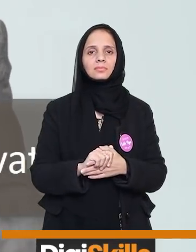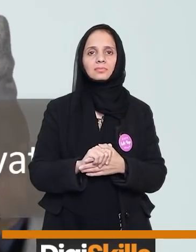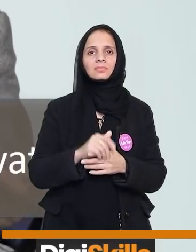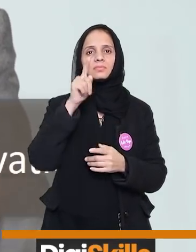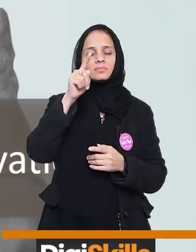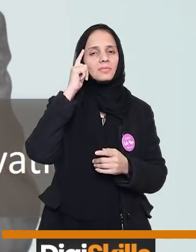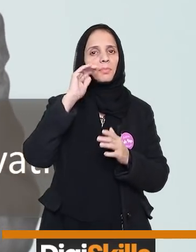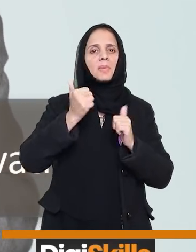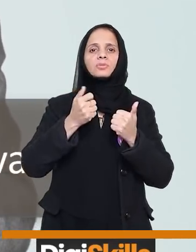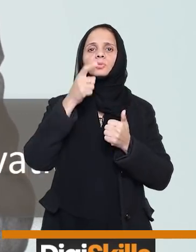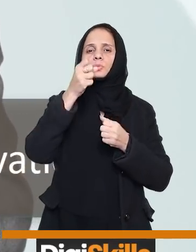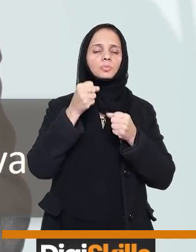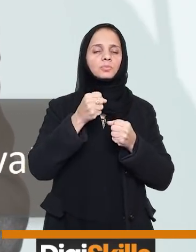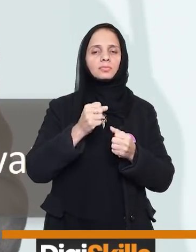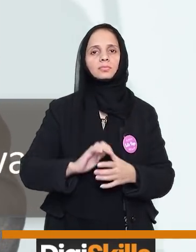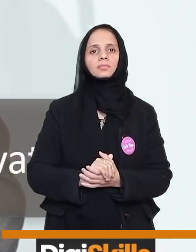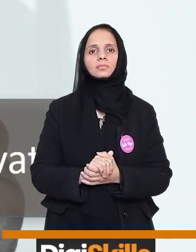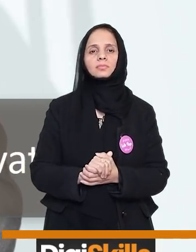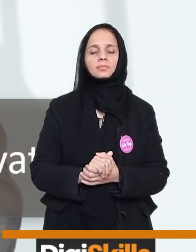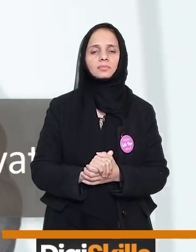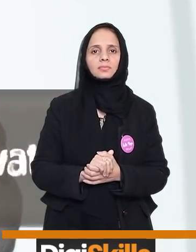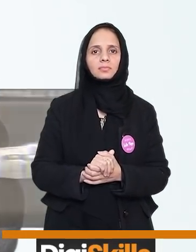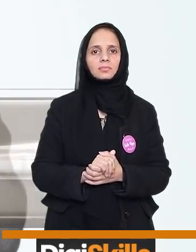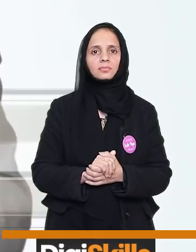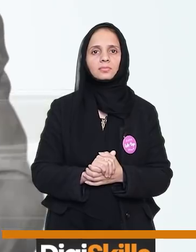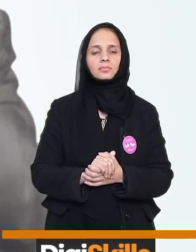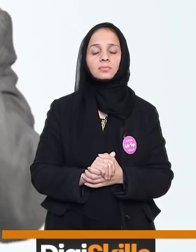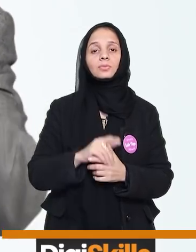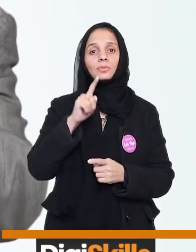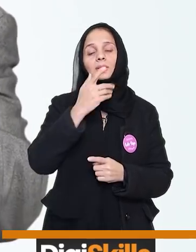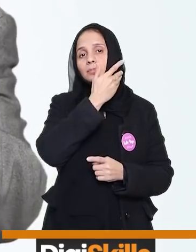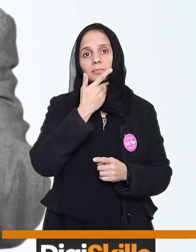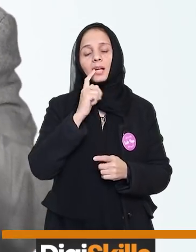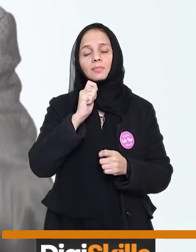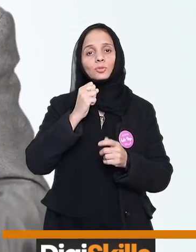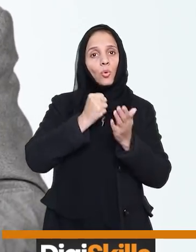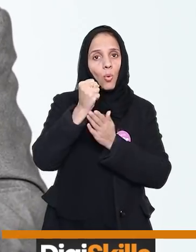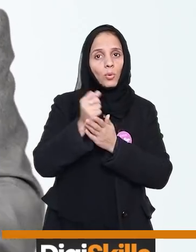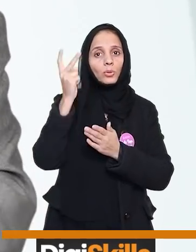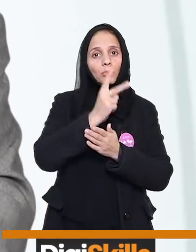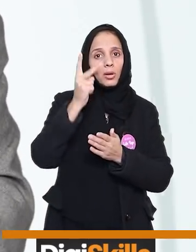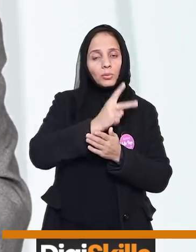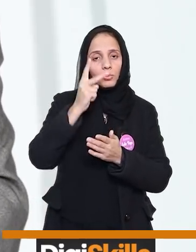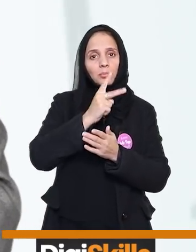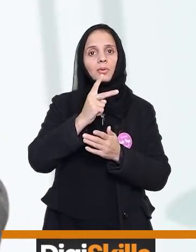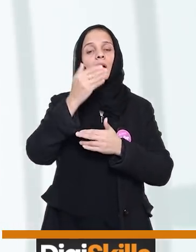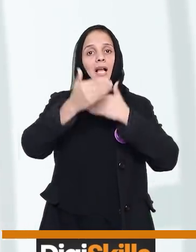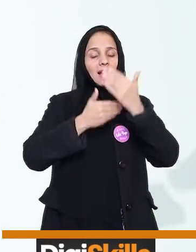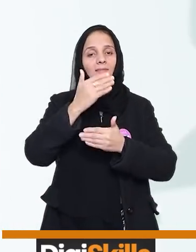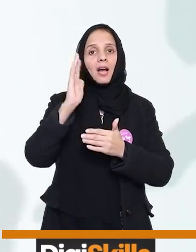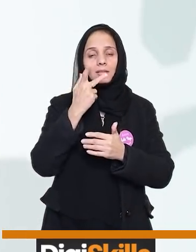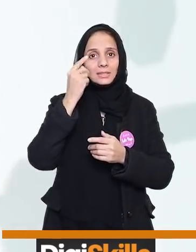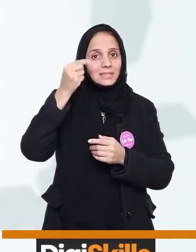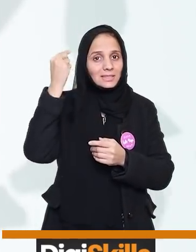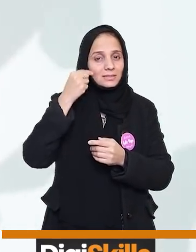ہیں, آپ کامیاب نہیں ہو سکتے. جب تک آپ پریکٹس نہیں کریں گے, آپ کو